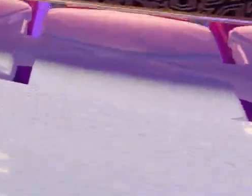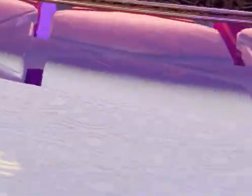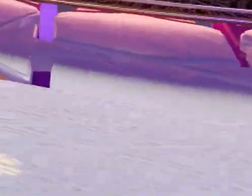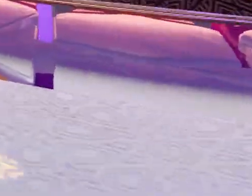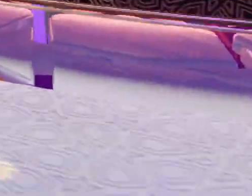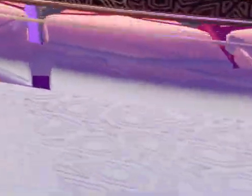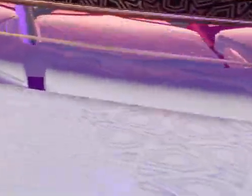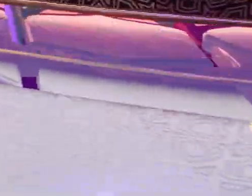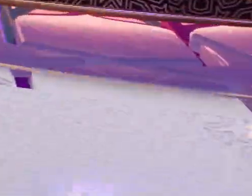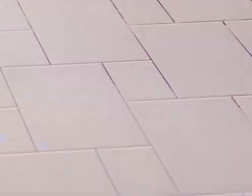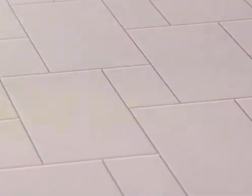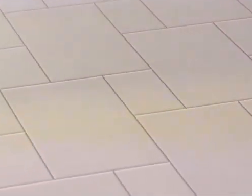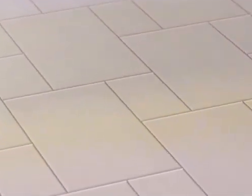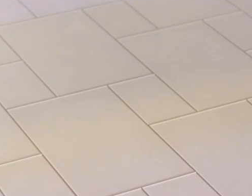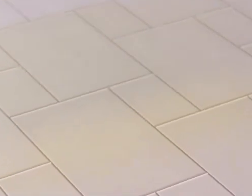Waja'alhu lana